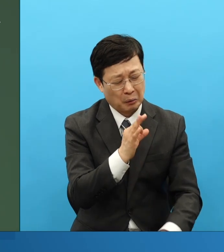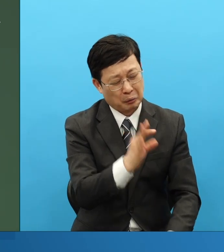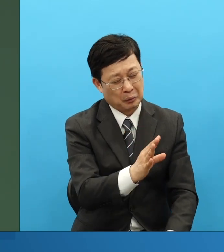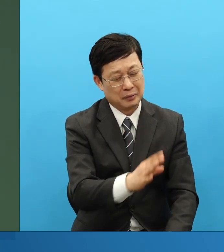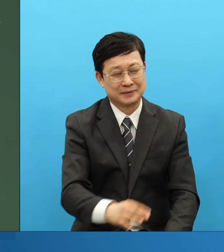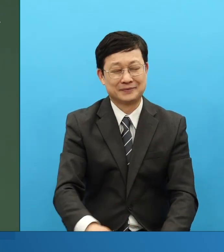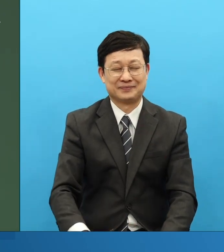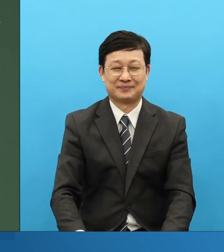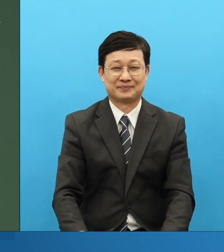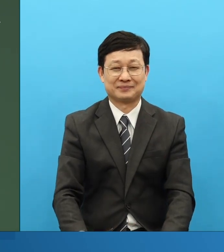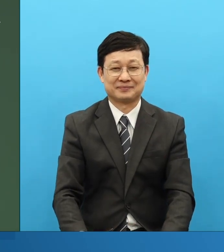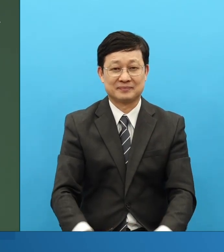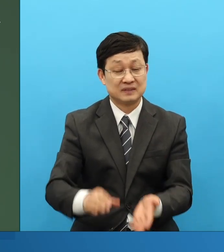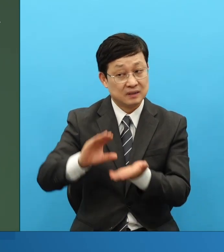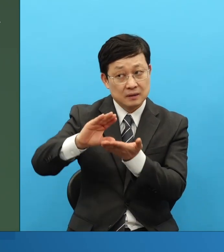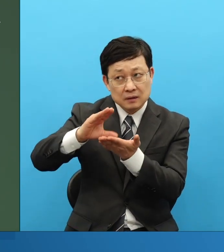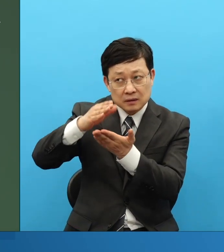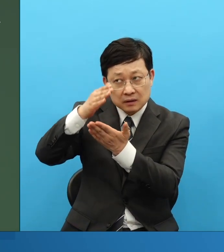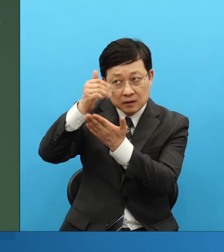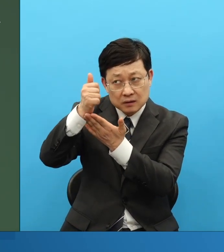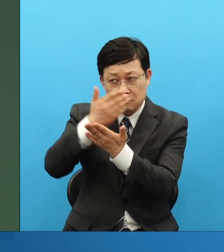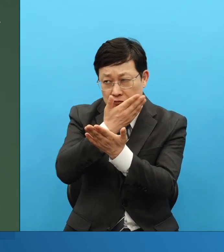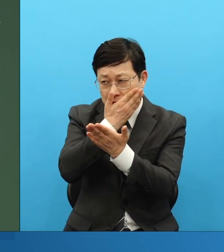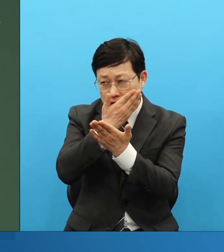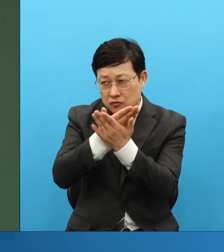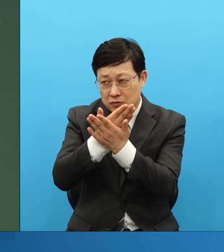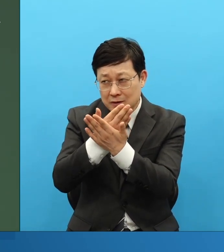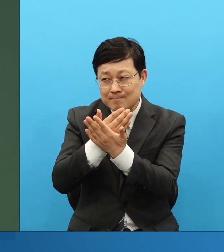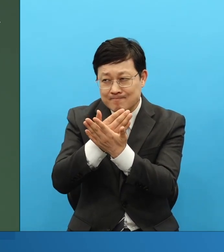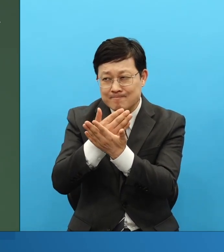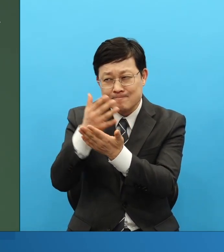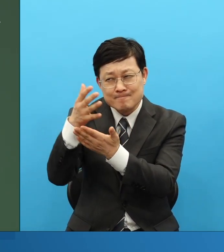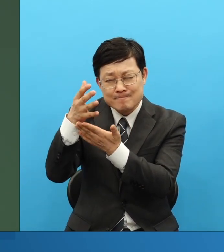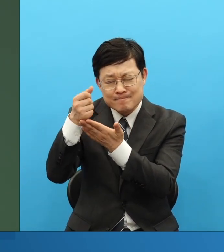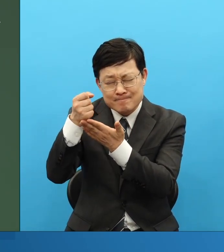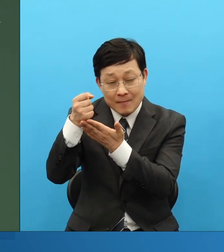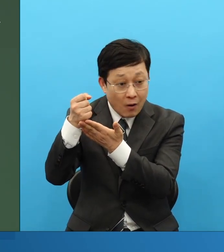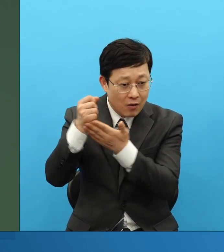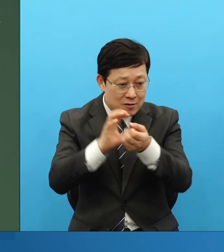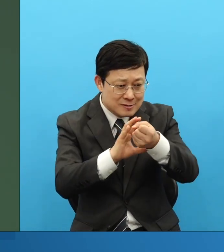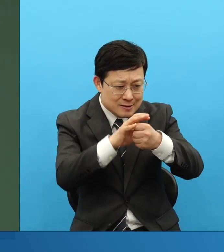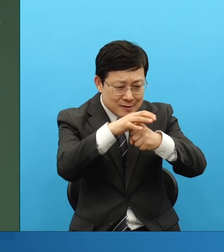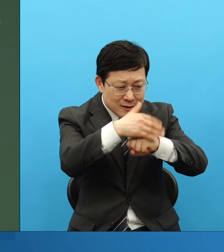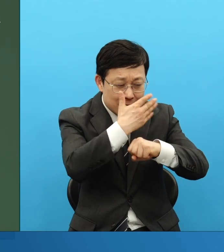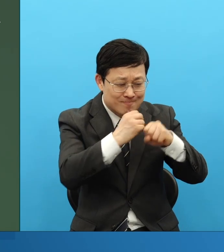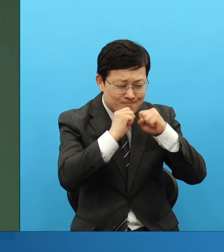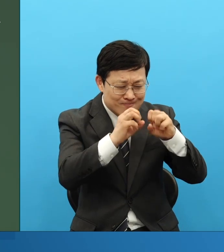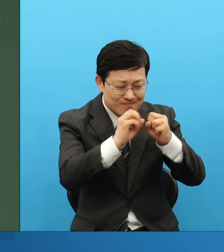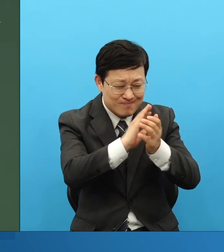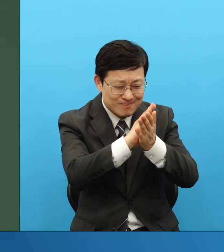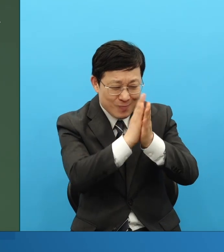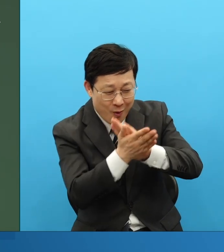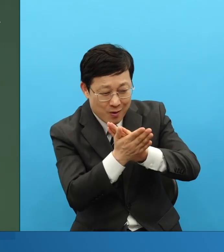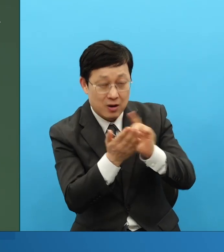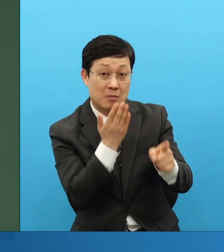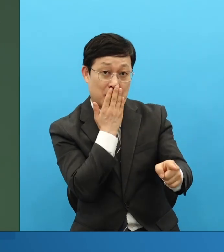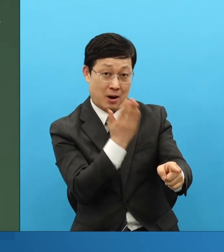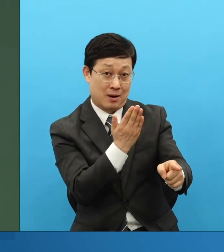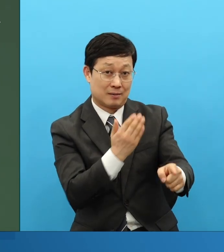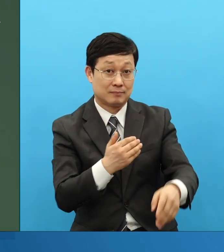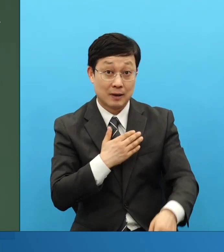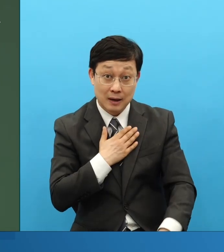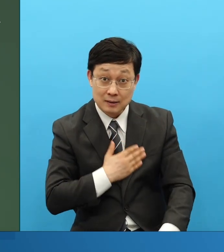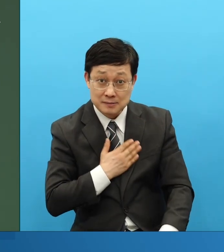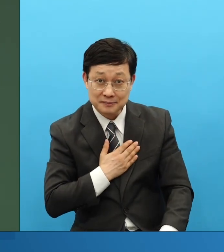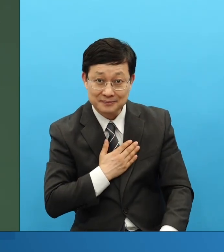fate. 그리스도라는 키를 갖고 있으면 세계를 복음할 수 If 있어요. you have the key called Christ, you can evangelize the world.